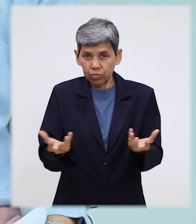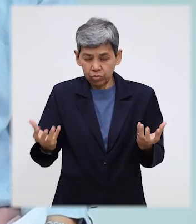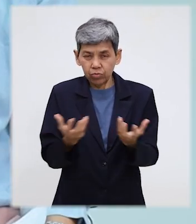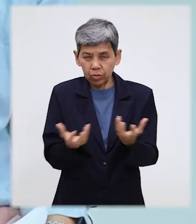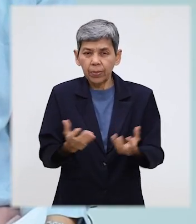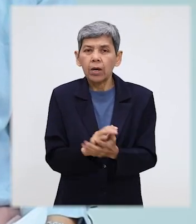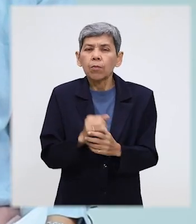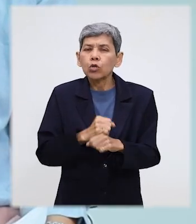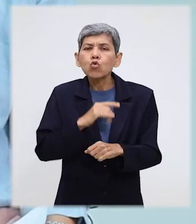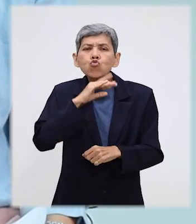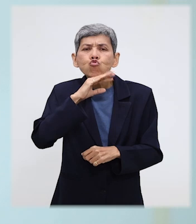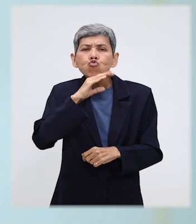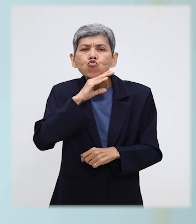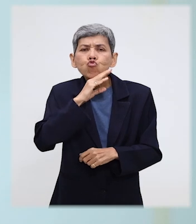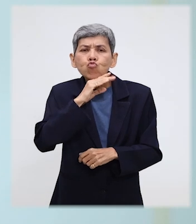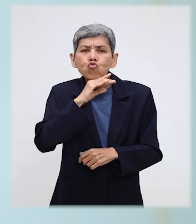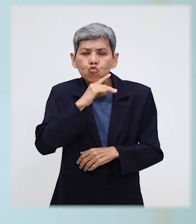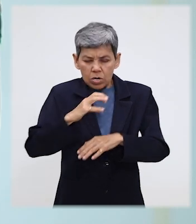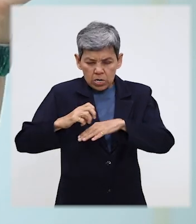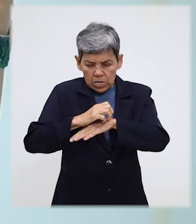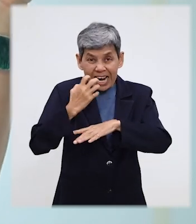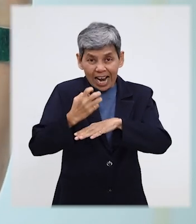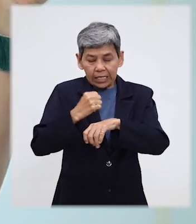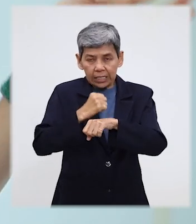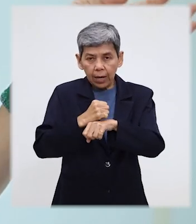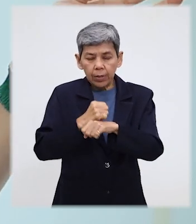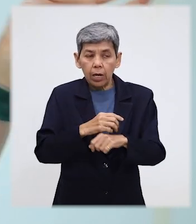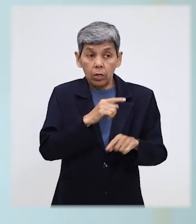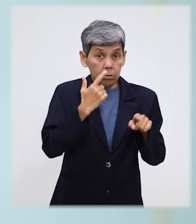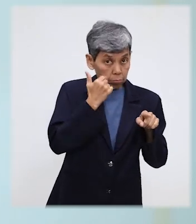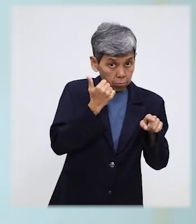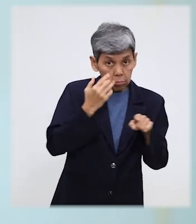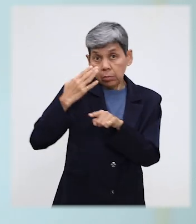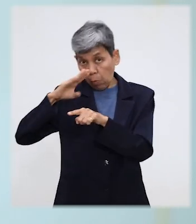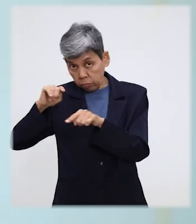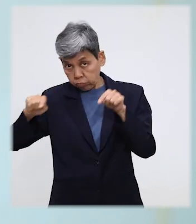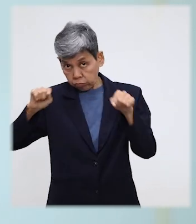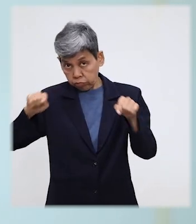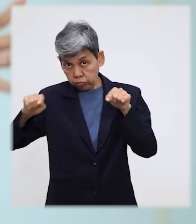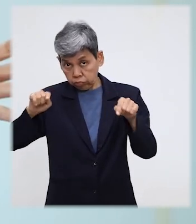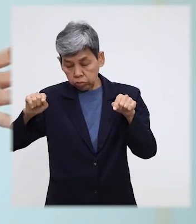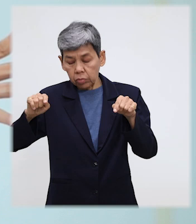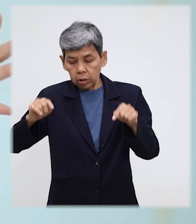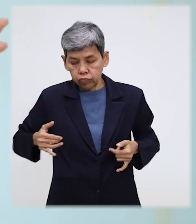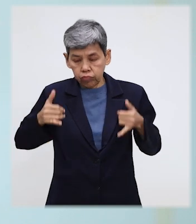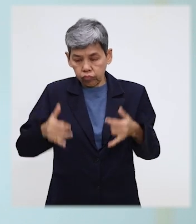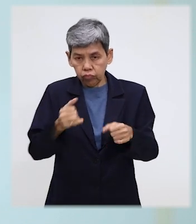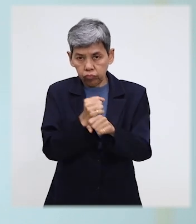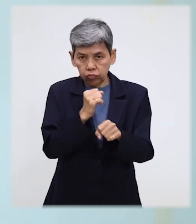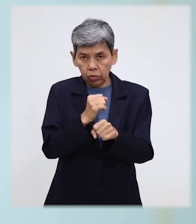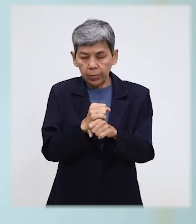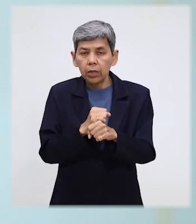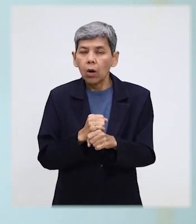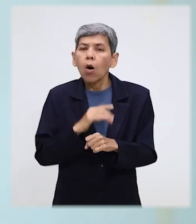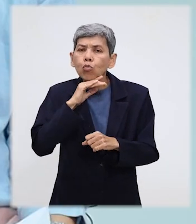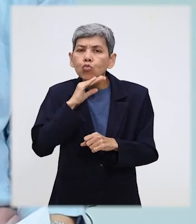คกลุ่มกรอบนะฮะเราเทสระหว่างกลุ่มคนตาปกติกับคนพิการสายตาและเครื่องมือทางวิทยาศาสตร์ก็คือวัด